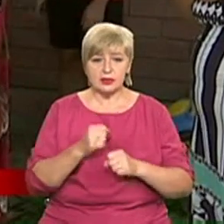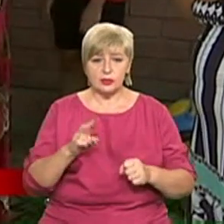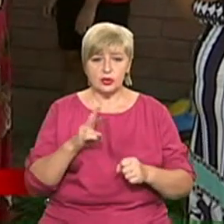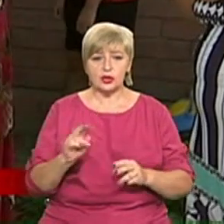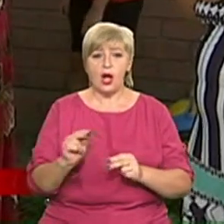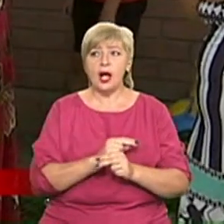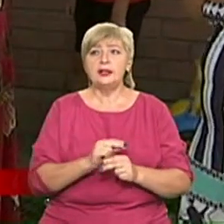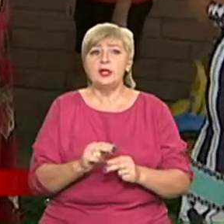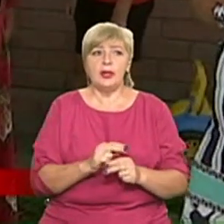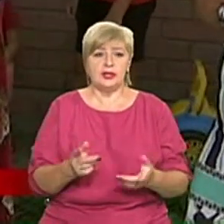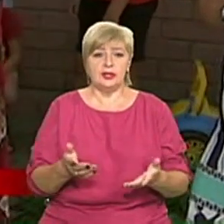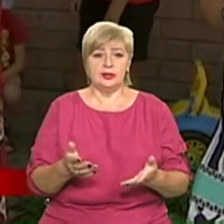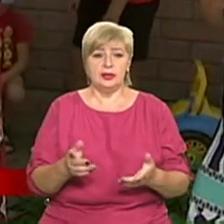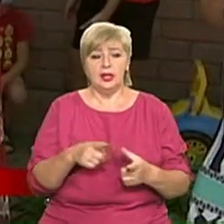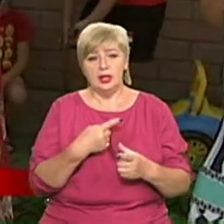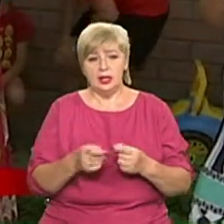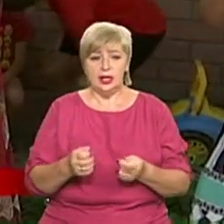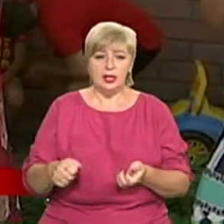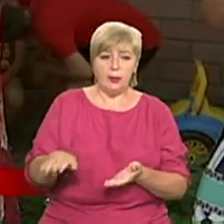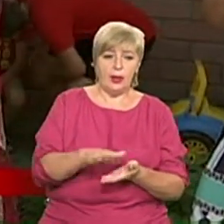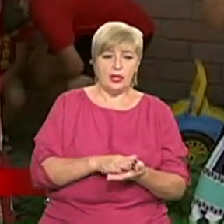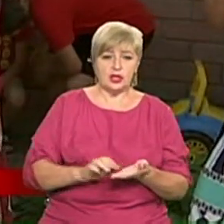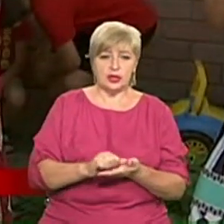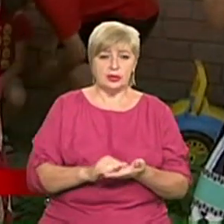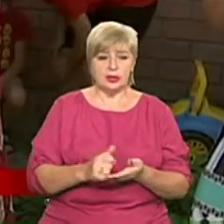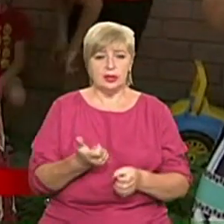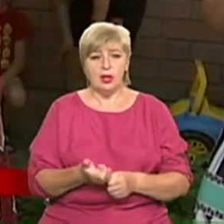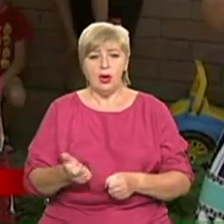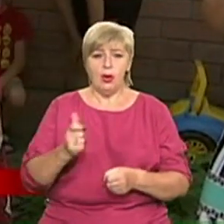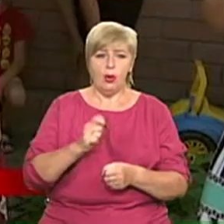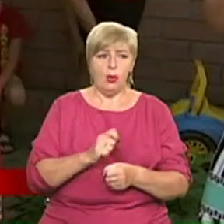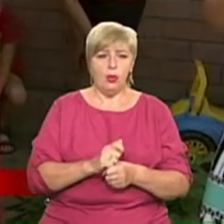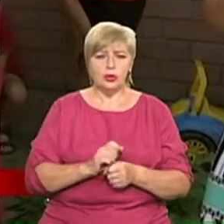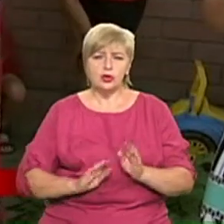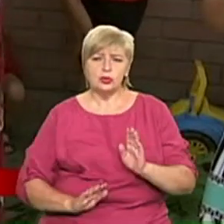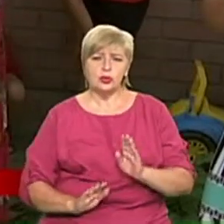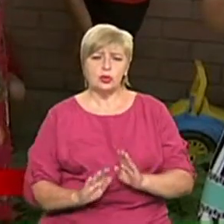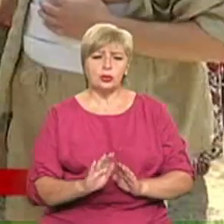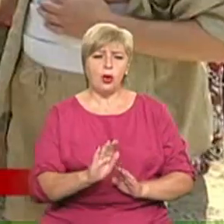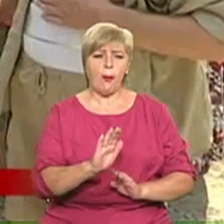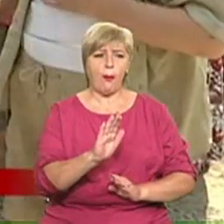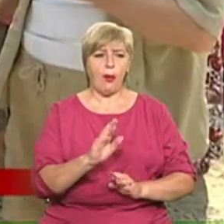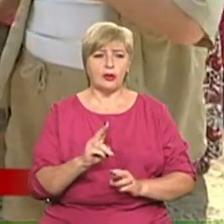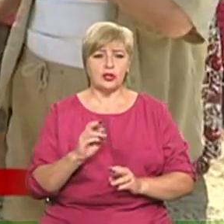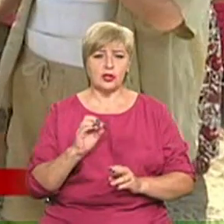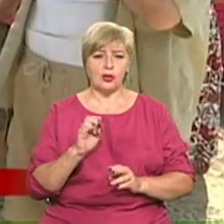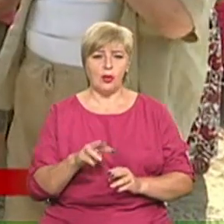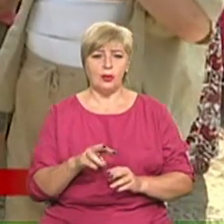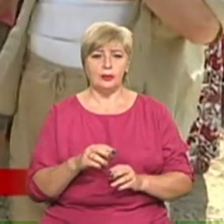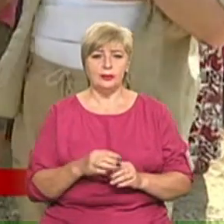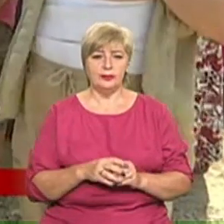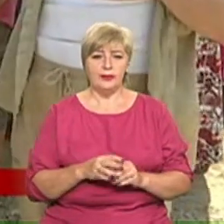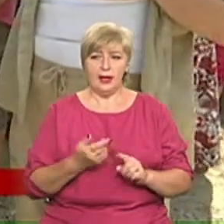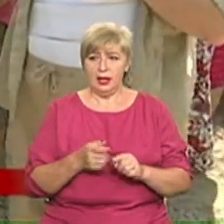ее отремонтировать или положить асфальт. Сильно большой подъем или крутой подъем.